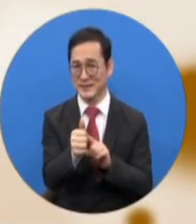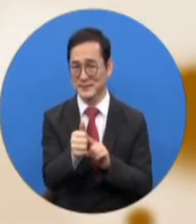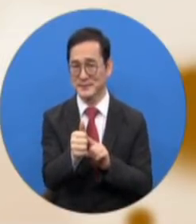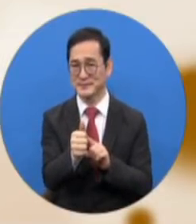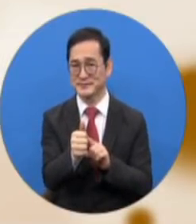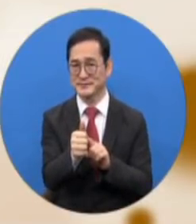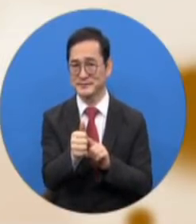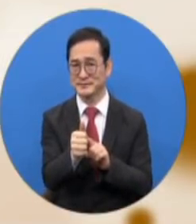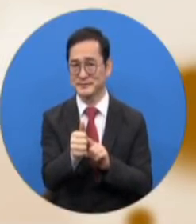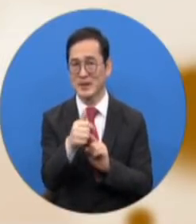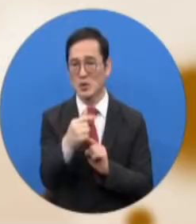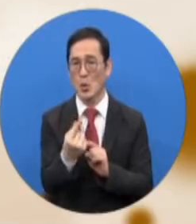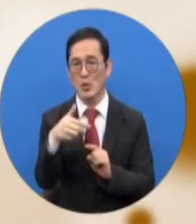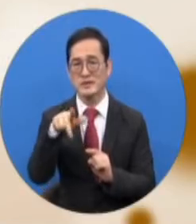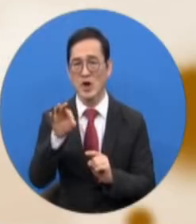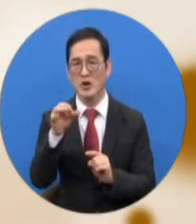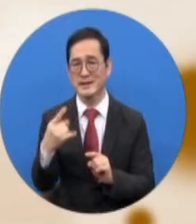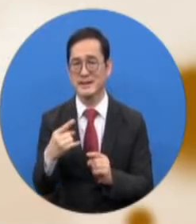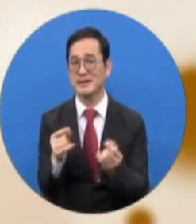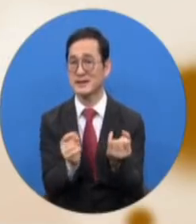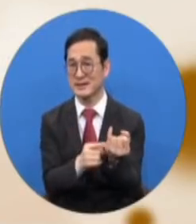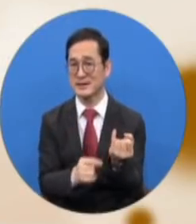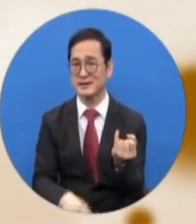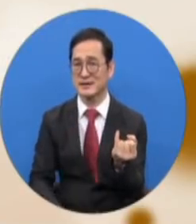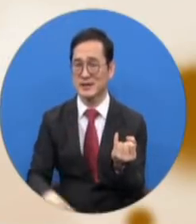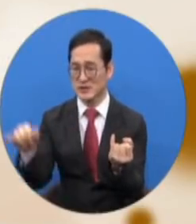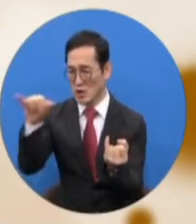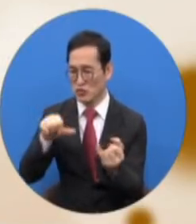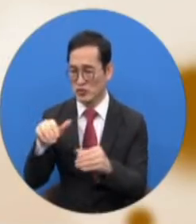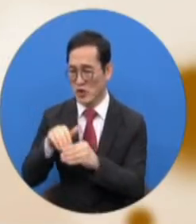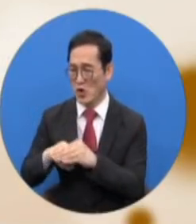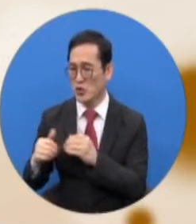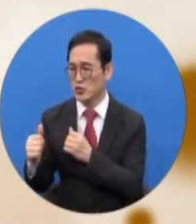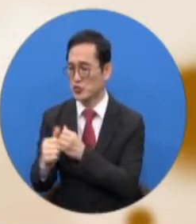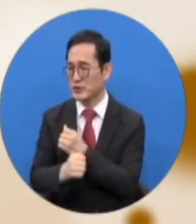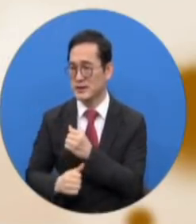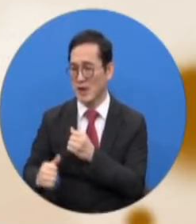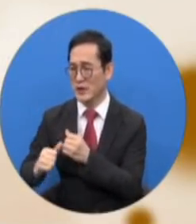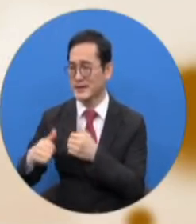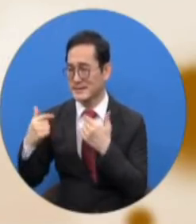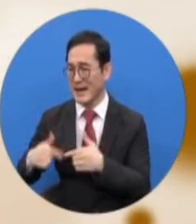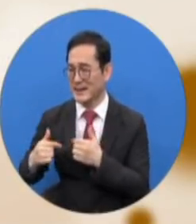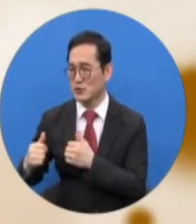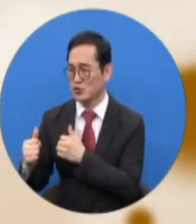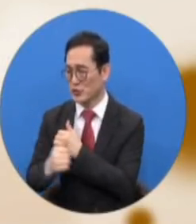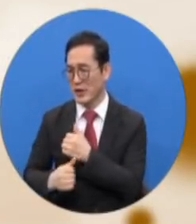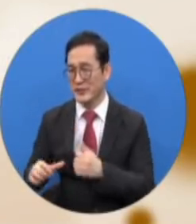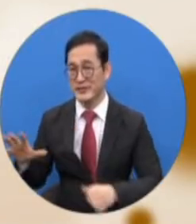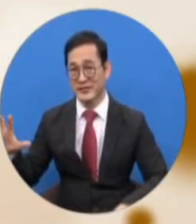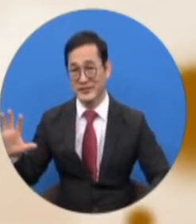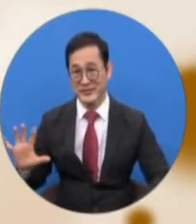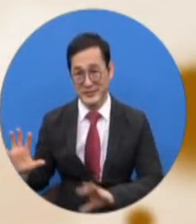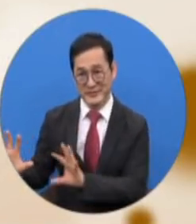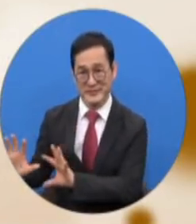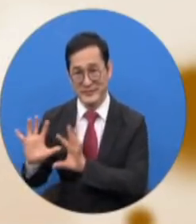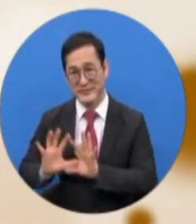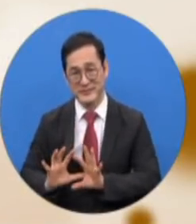중앙선관위원장에 대해서 전국 선관위 상임위원들이